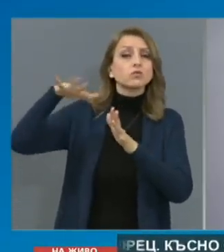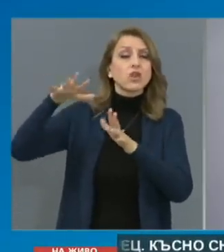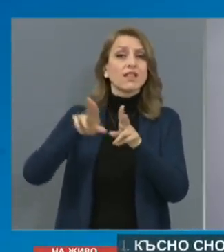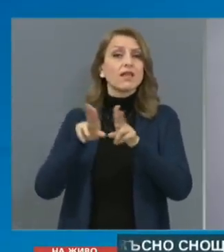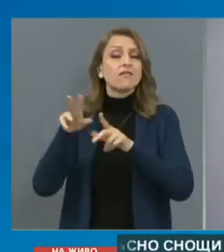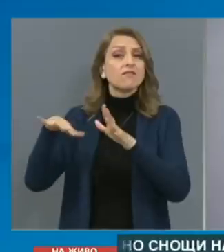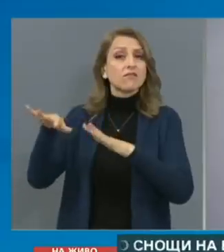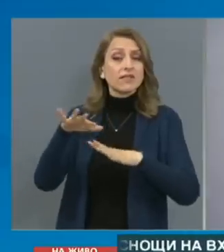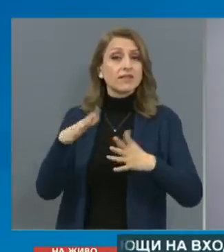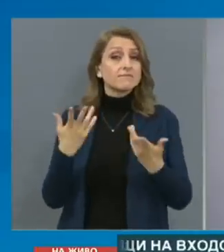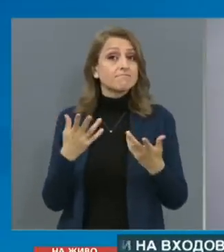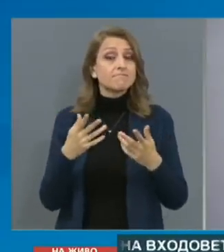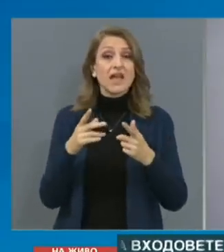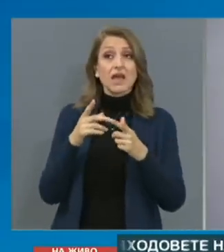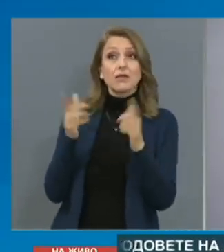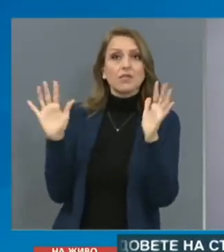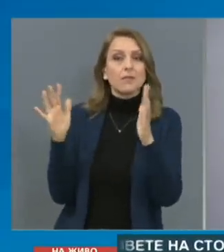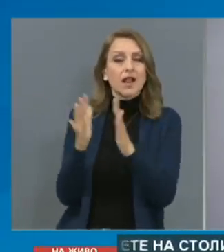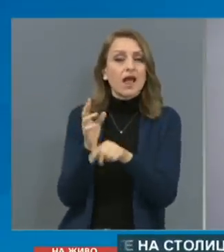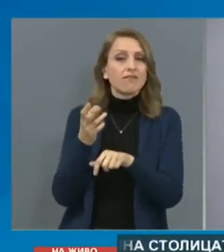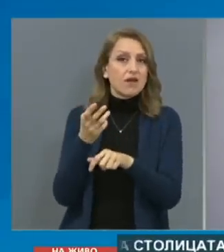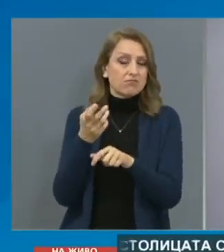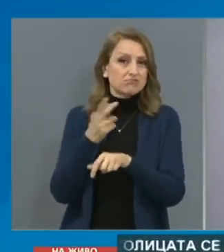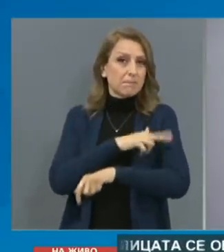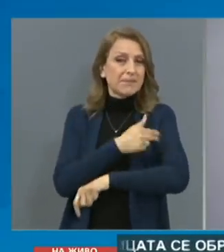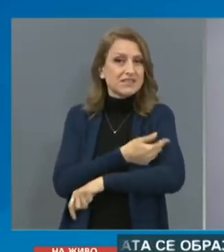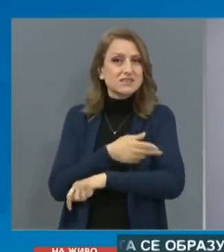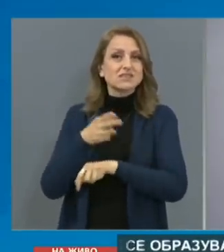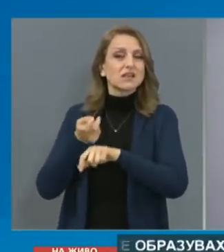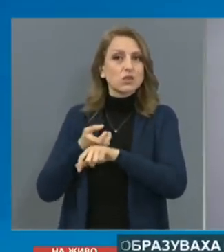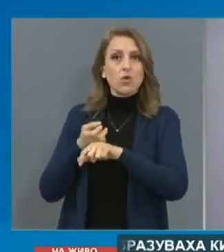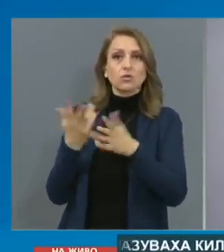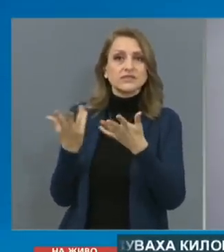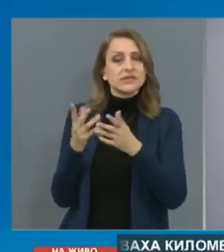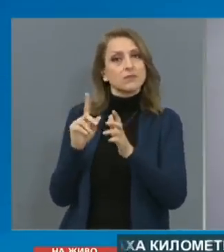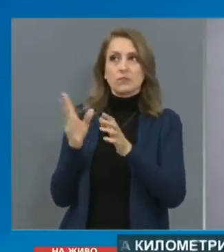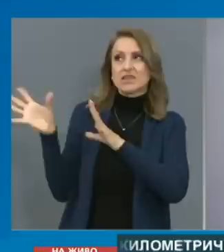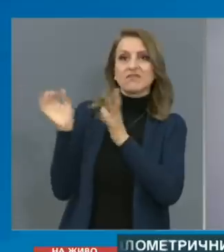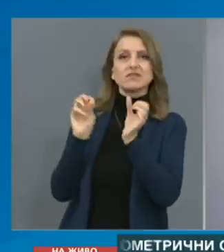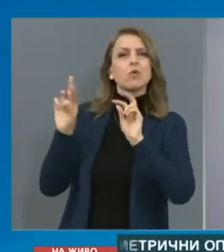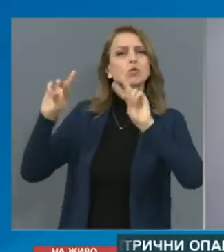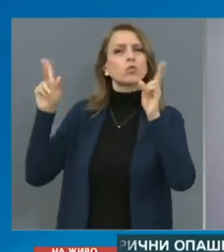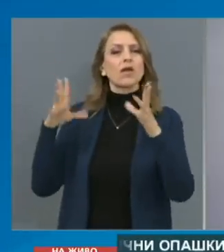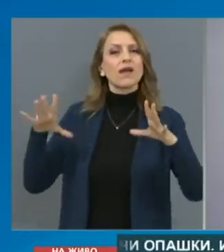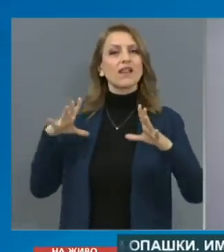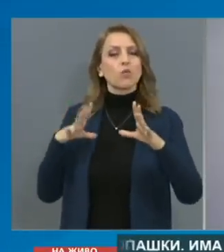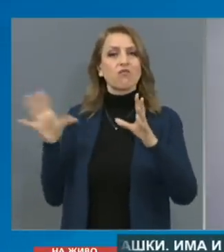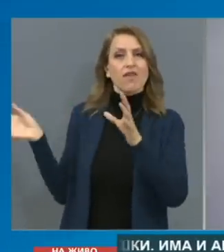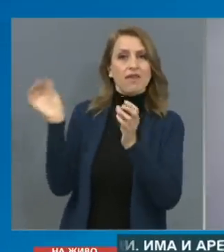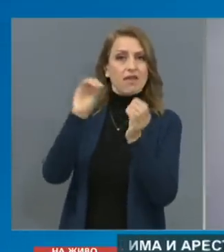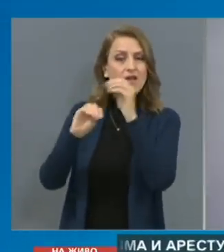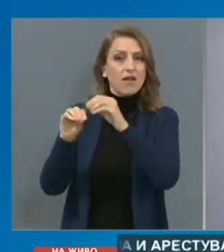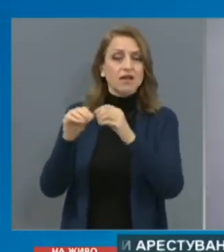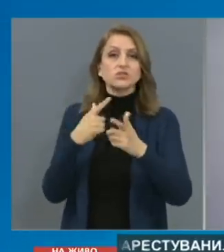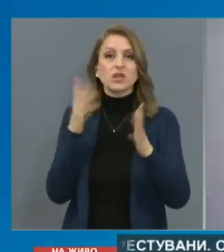прелокират медицински персонал от други райони на страната и има ли други такива болници, които